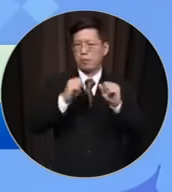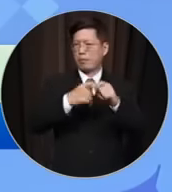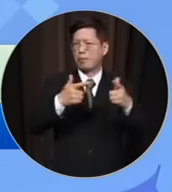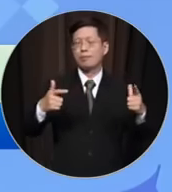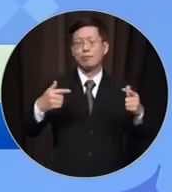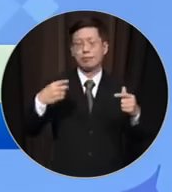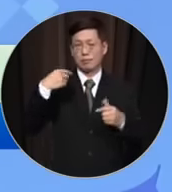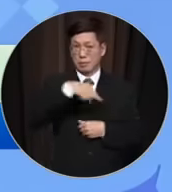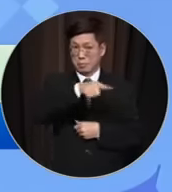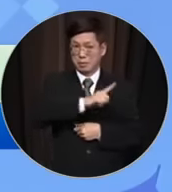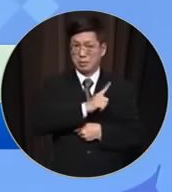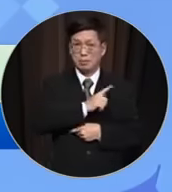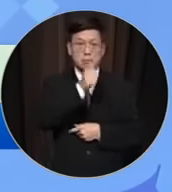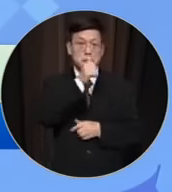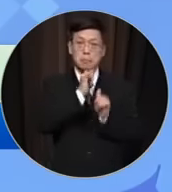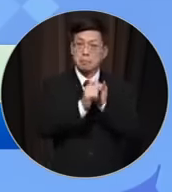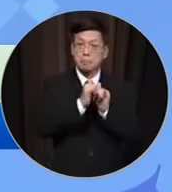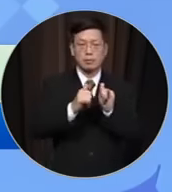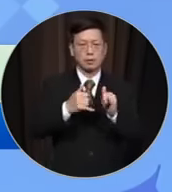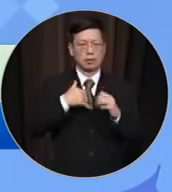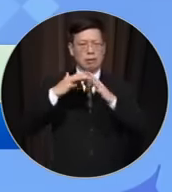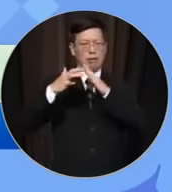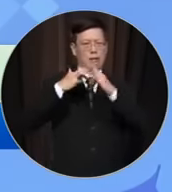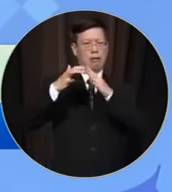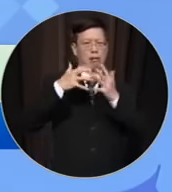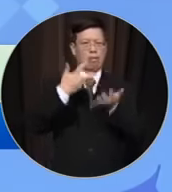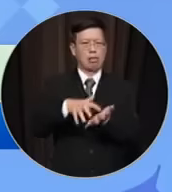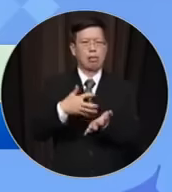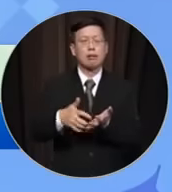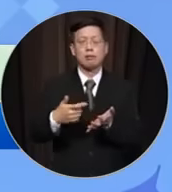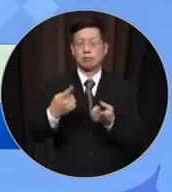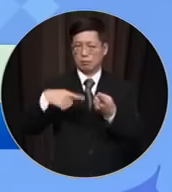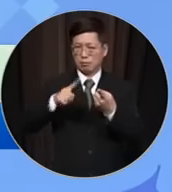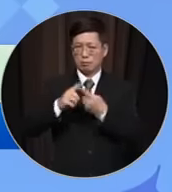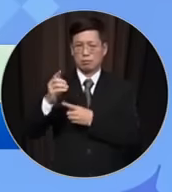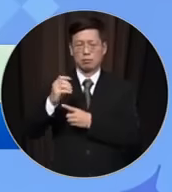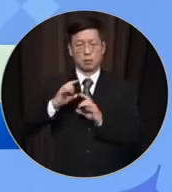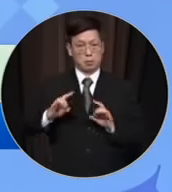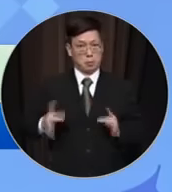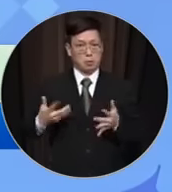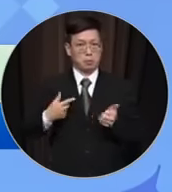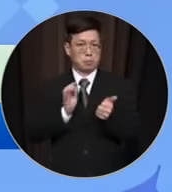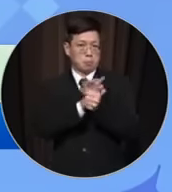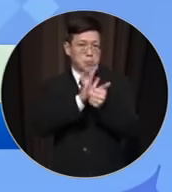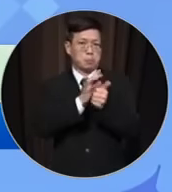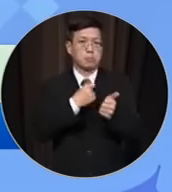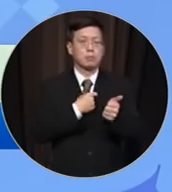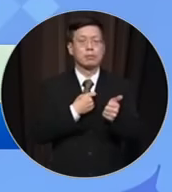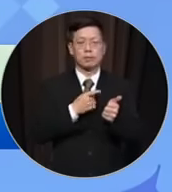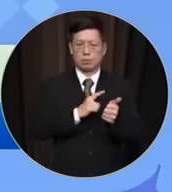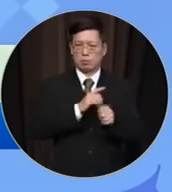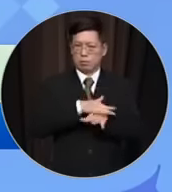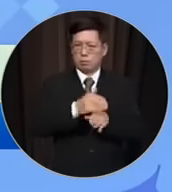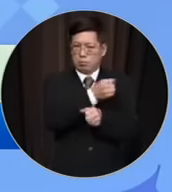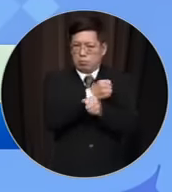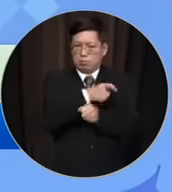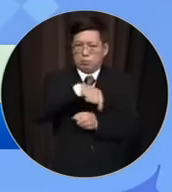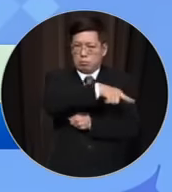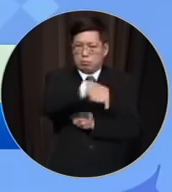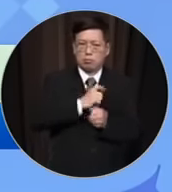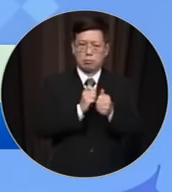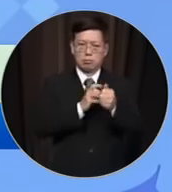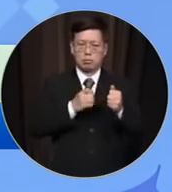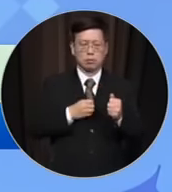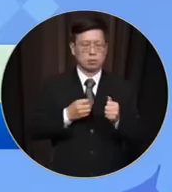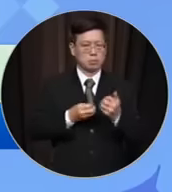是当地的人民仍然处在战乱当中，很需要国际的援助。我们会密切注意这一个组织的最